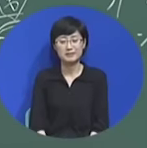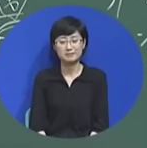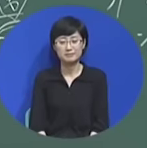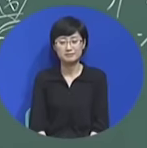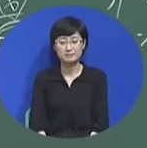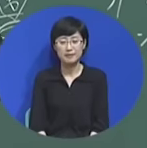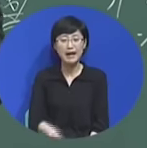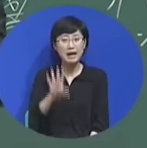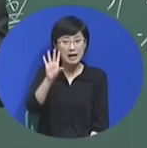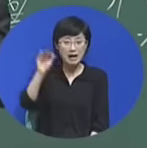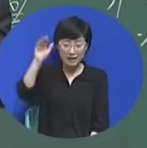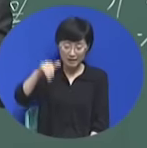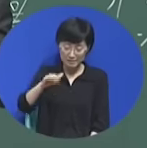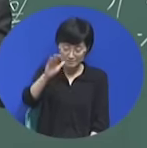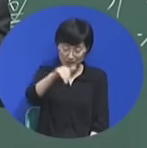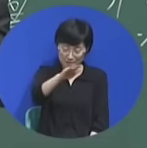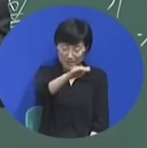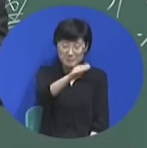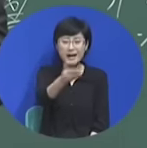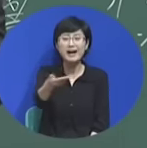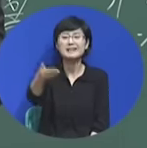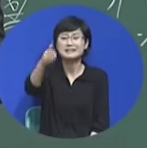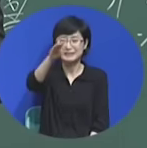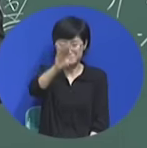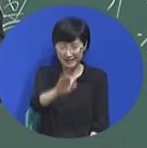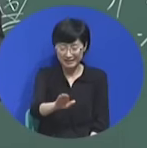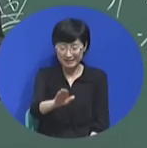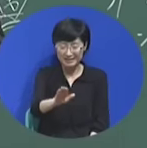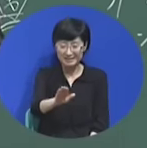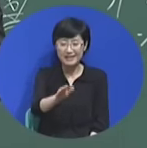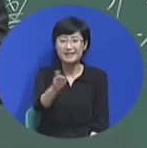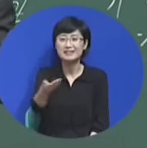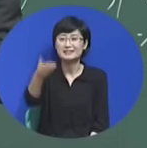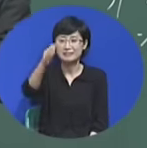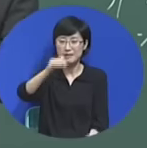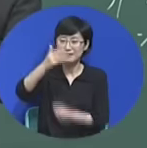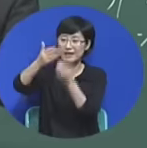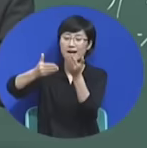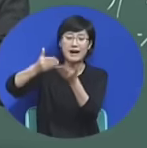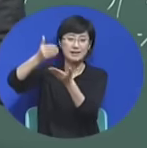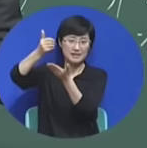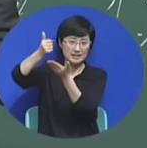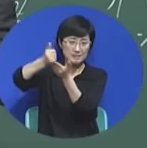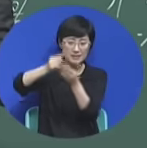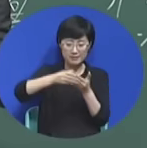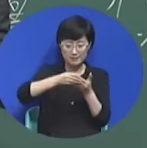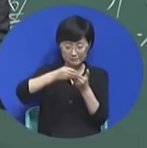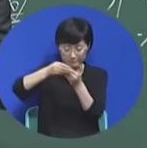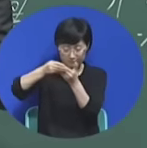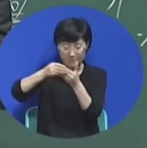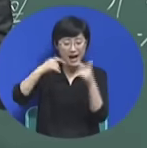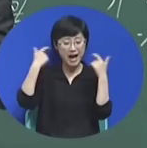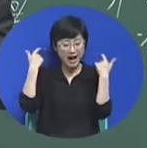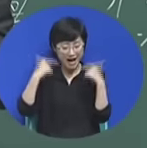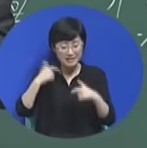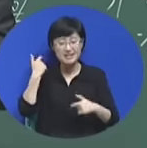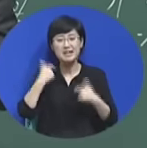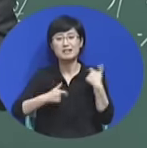맨날 그렇지 않지만. 아, 虽然不是天天这样. 그러나 하나님은 여러분을 항상 기뻐하는 자로.